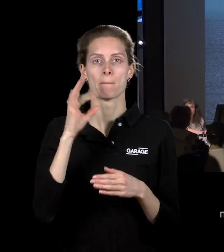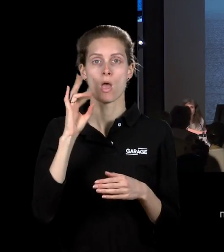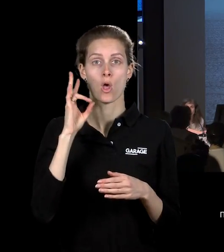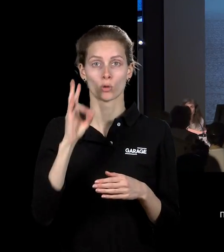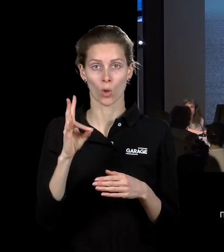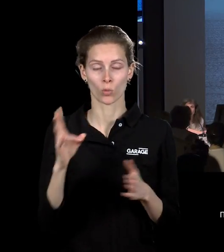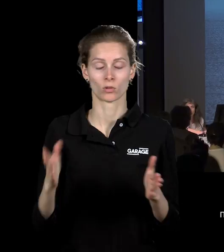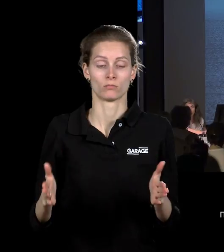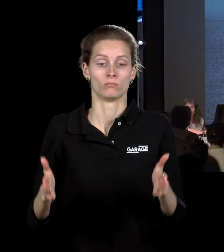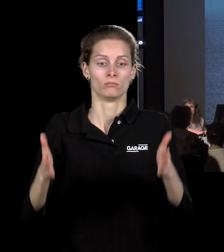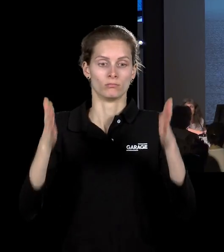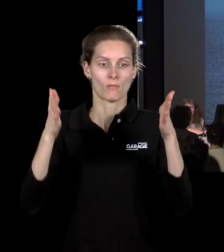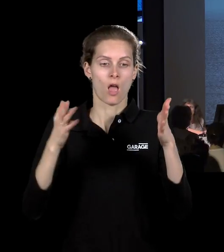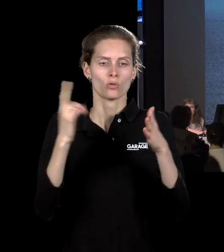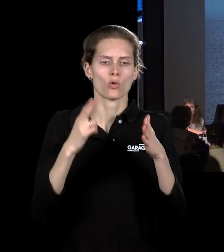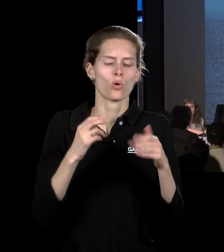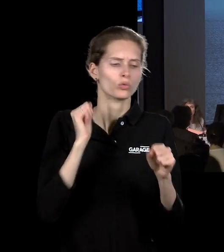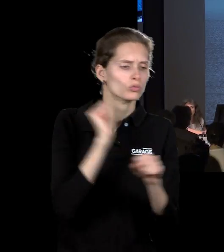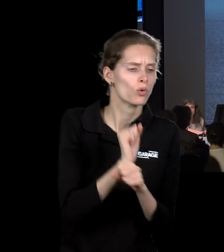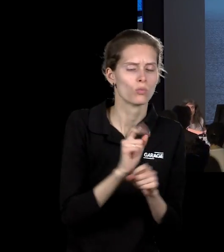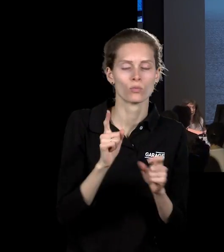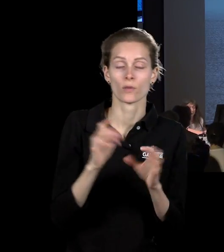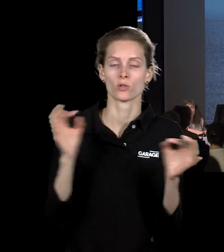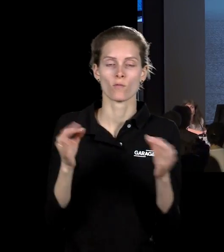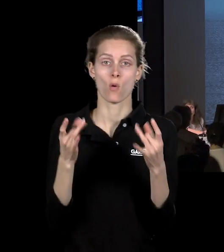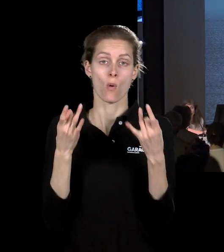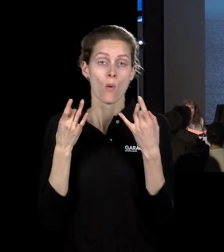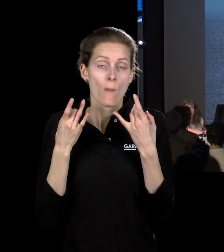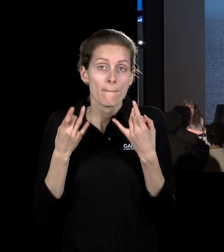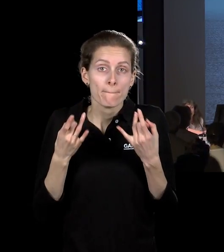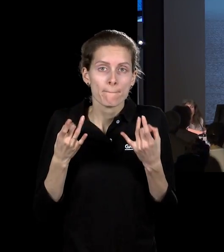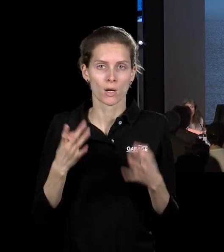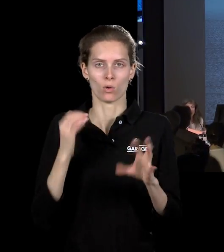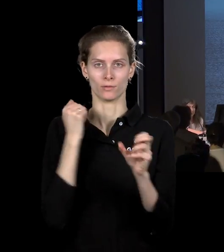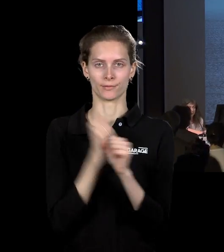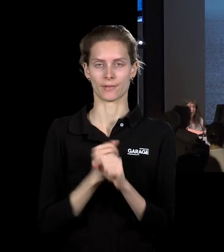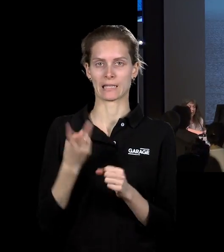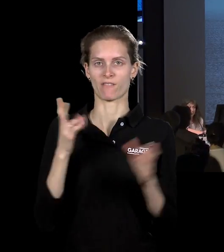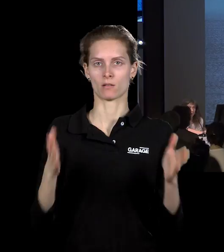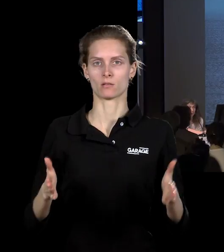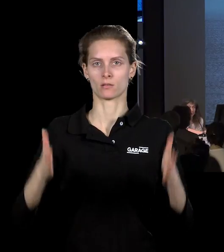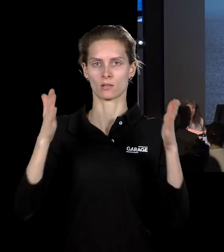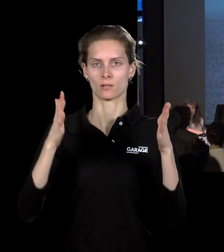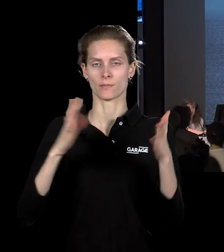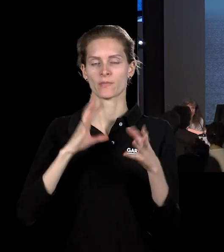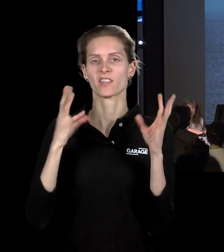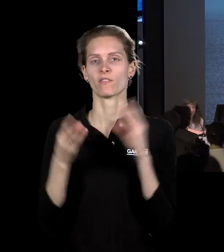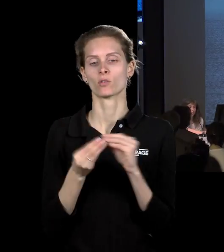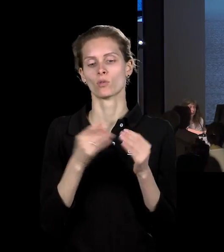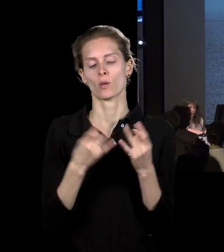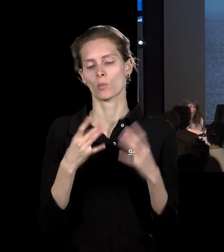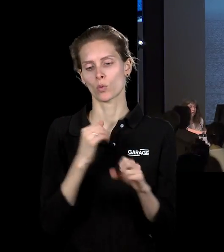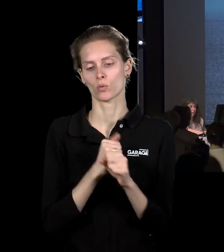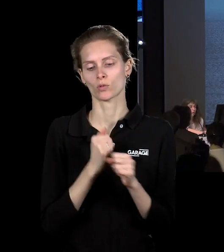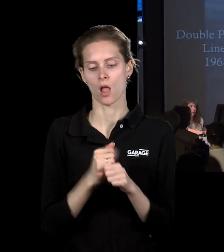они существуют как препятствие. Но это так, в общем, достаточно близко к тому, что потом будет делать Ричард Серра. Но в результате он просто вырывает